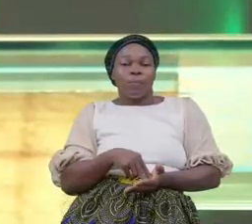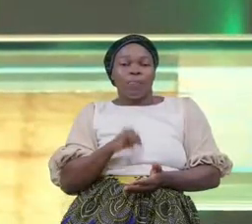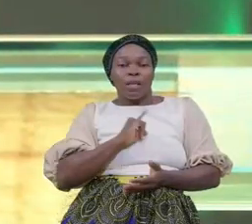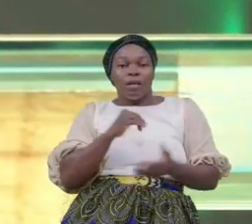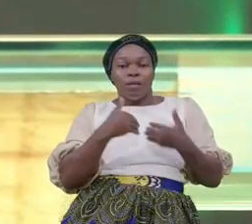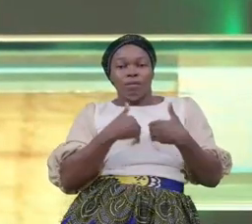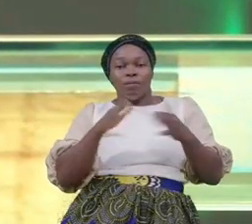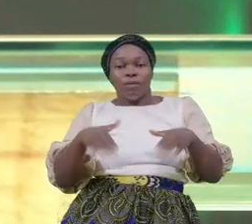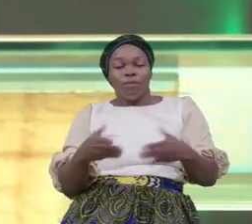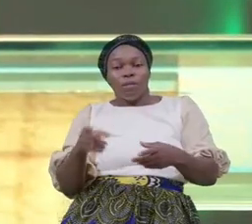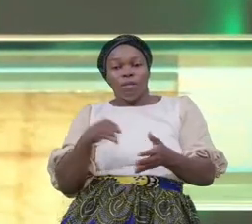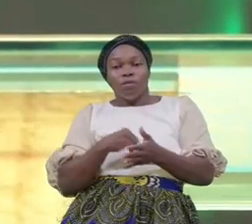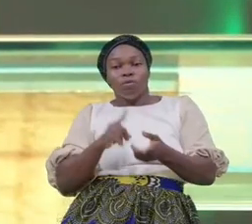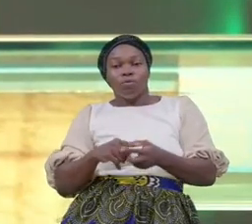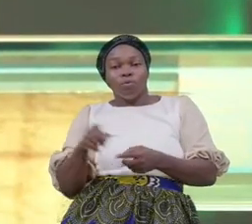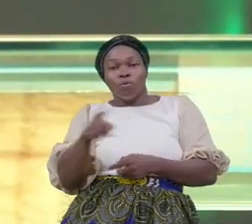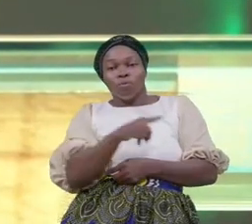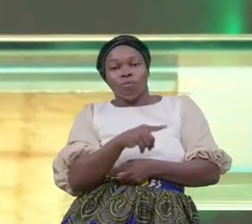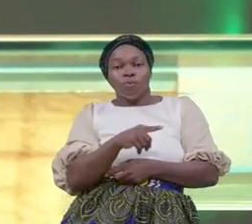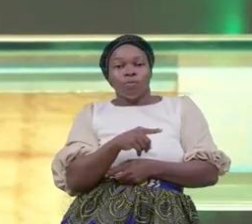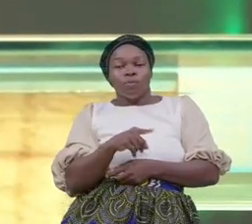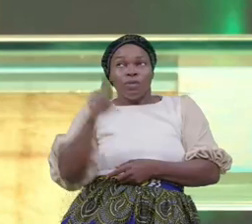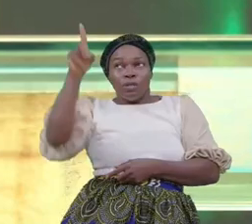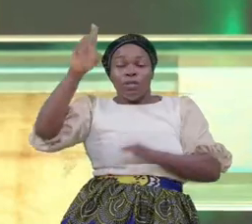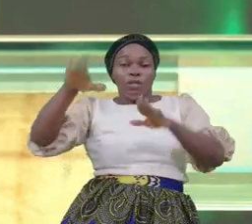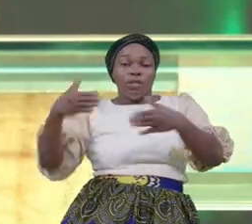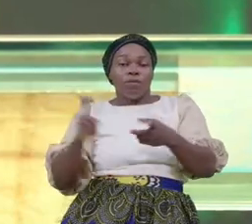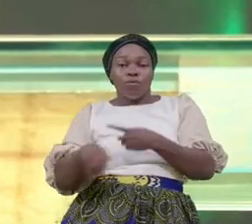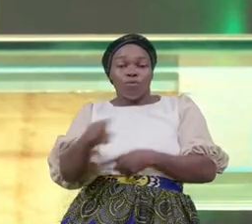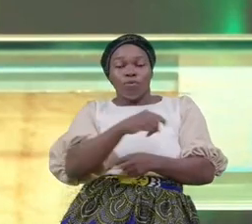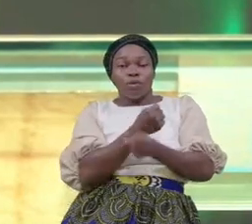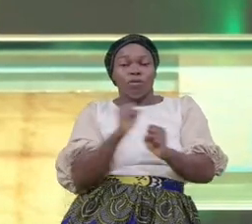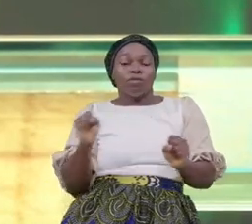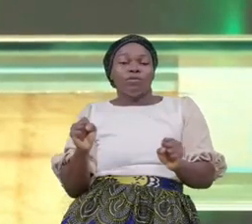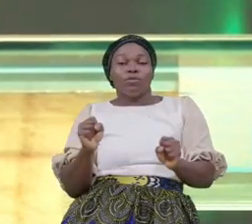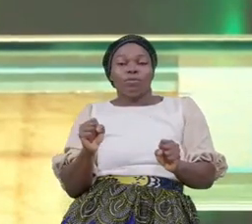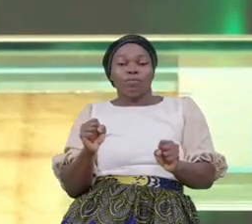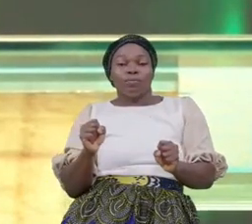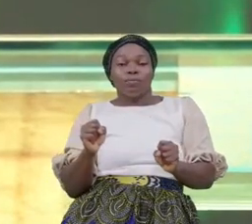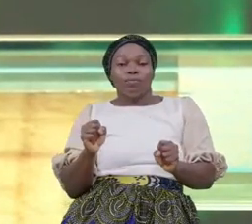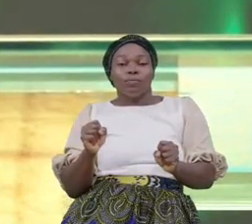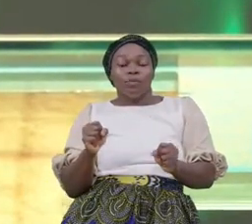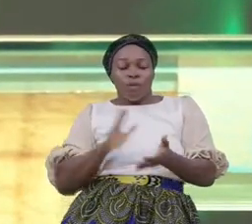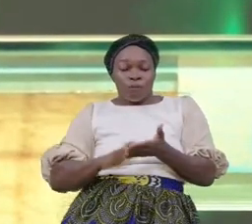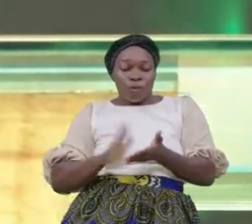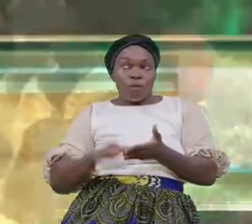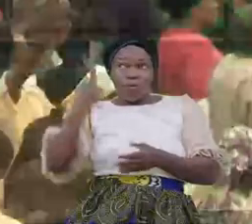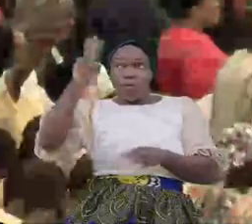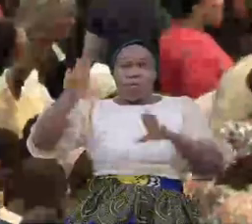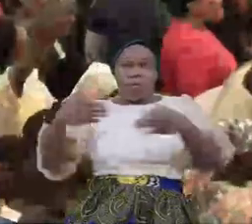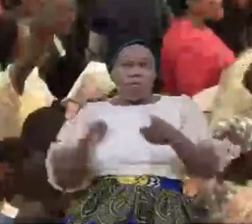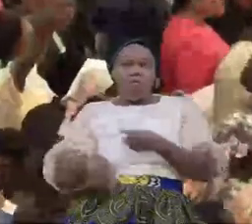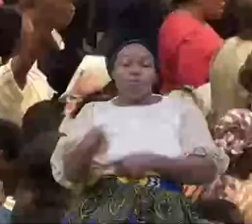Je vous livre cela. Le salut, je vous l'ai donné. Le pardon, je vous l'ai